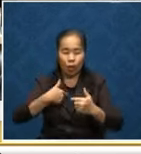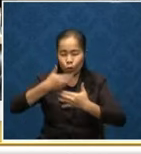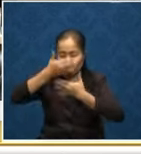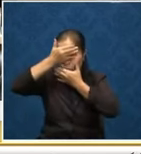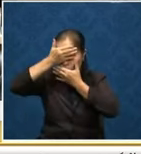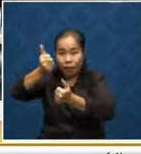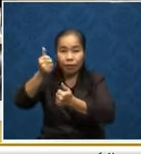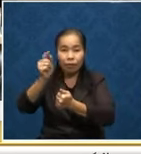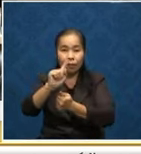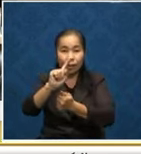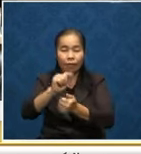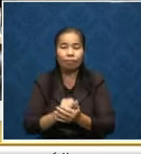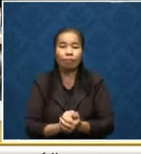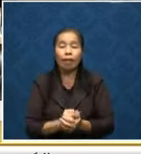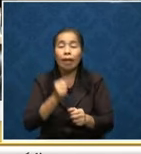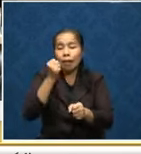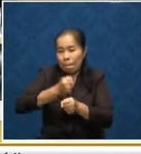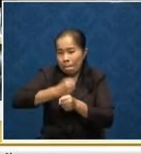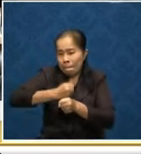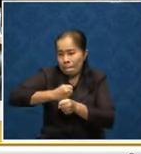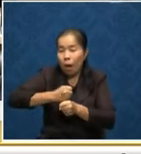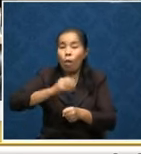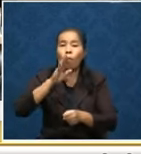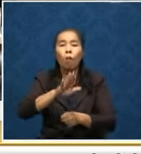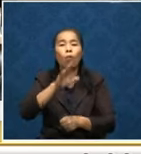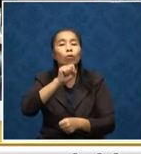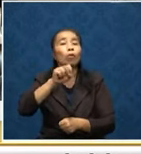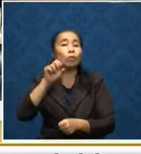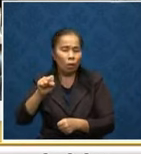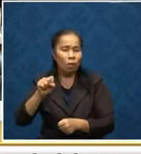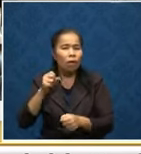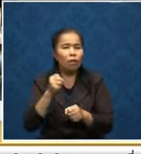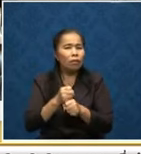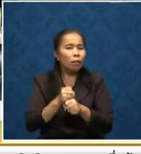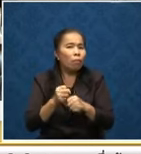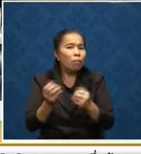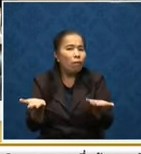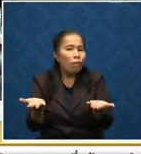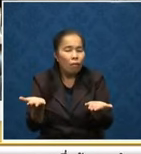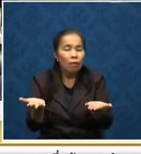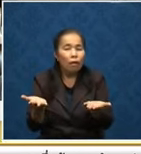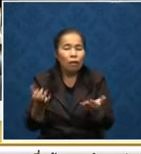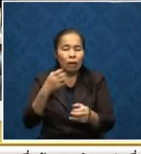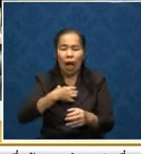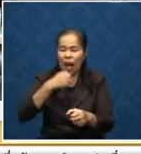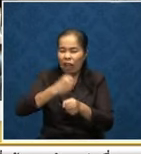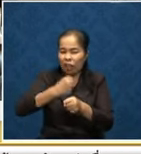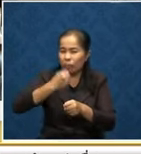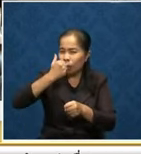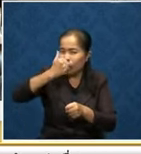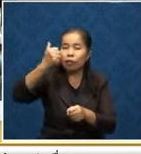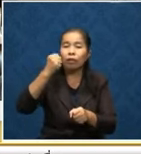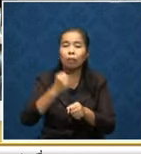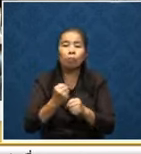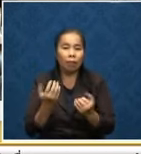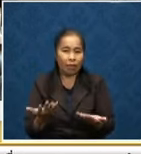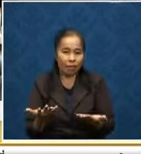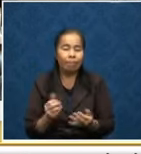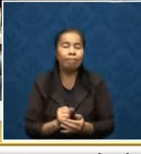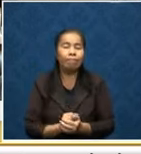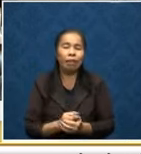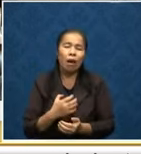าการทำงานในสภาผู้แทนราษฎรทำยังไงจะมีประสิทธิภาพที่สุดผมไม่อย